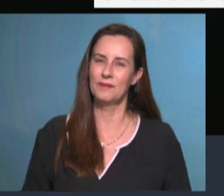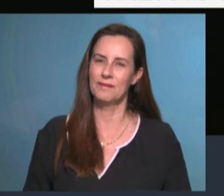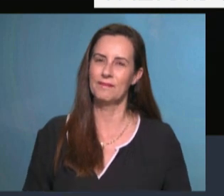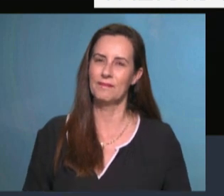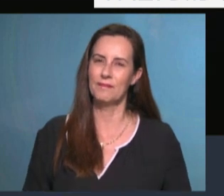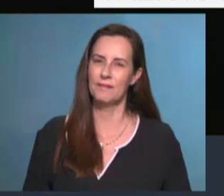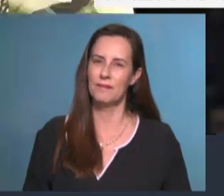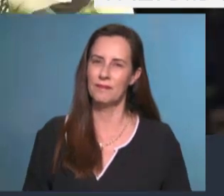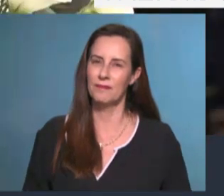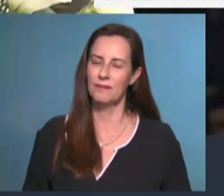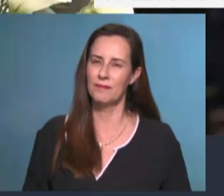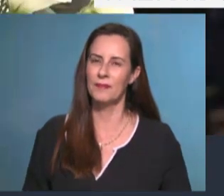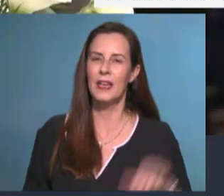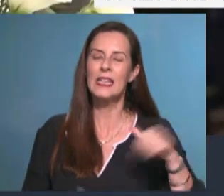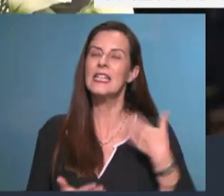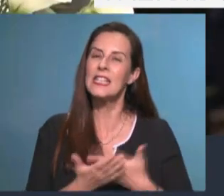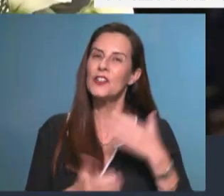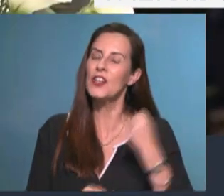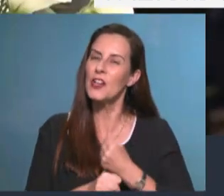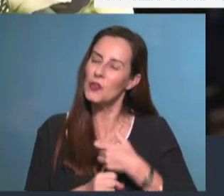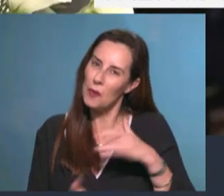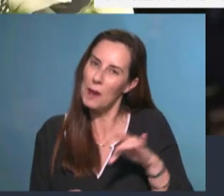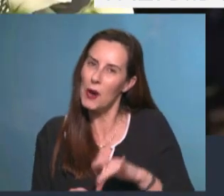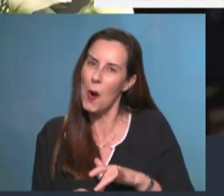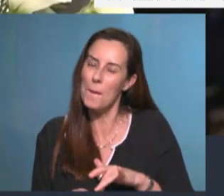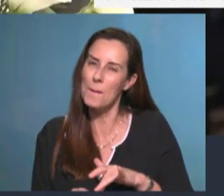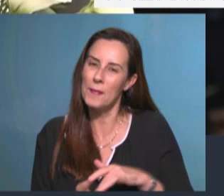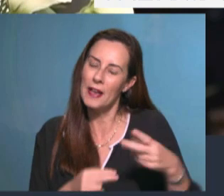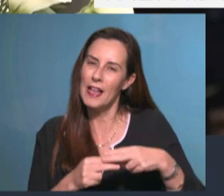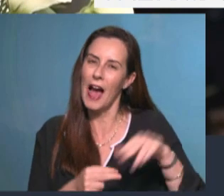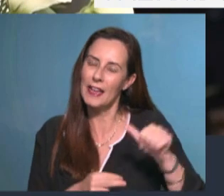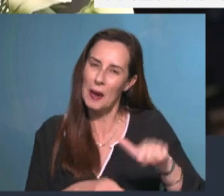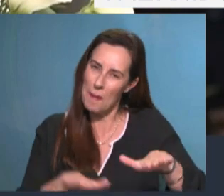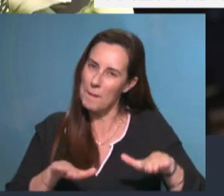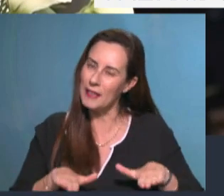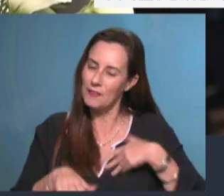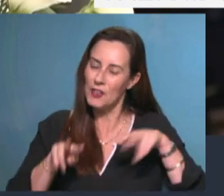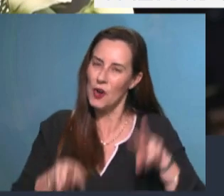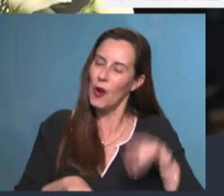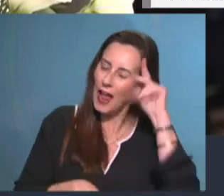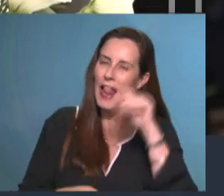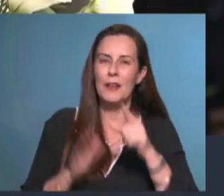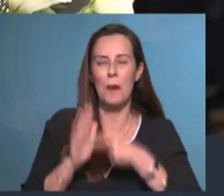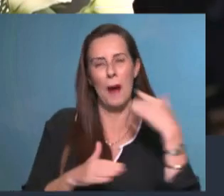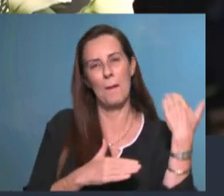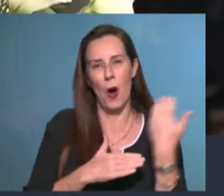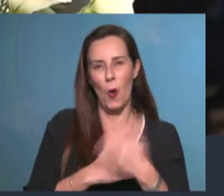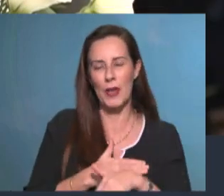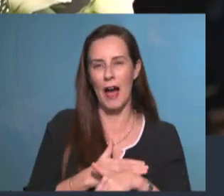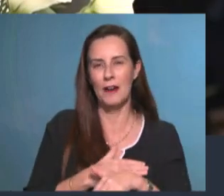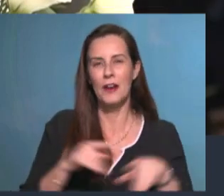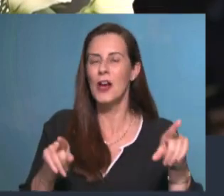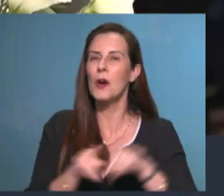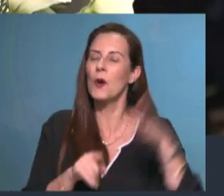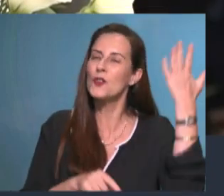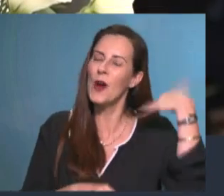איריס האחות הציעה לי שהם יעשו לי מקום ליד ארי במיטה, ואני אוכל להרדים אותו בפעם האחרונה, כמו בזמן שהוא